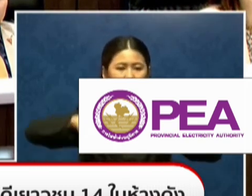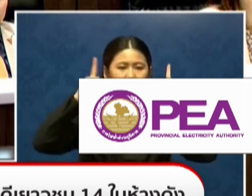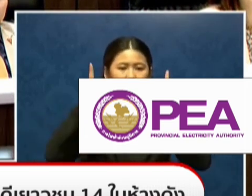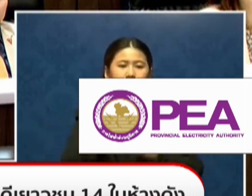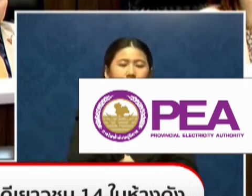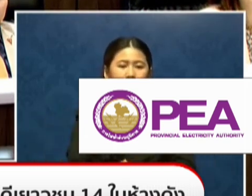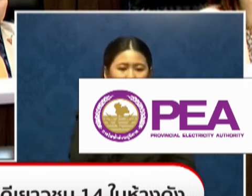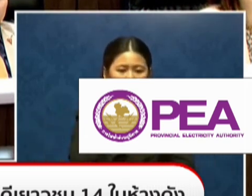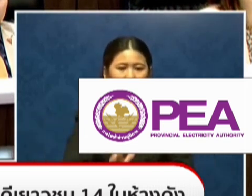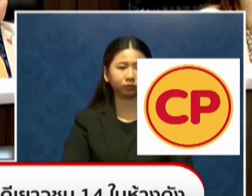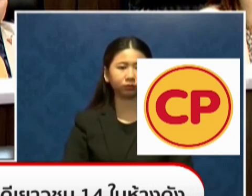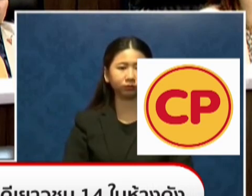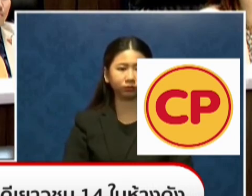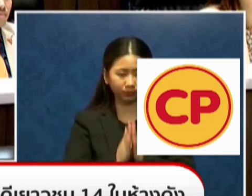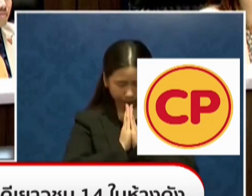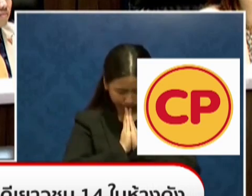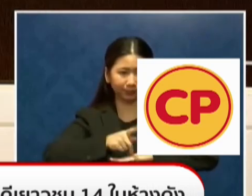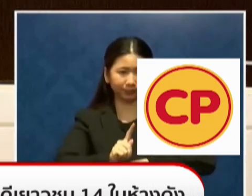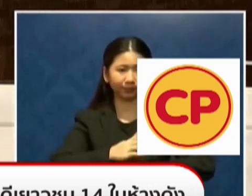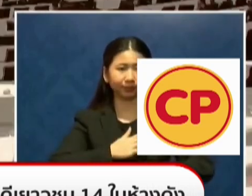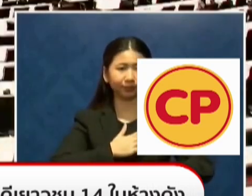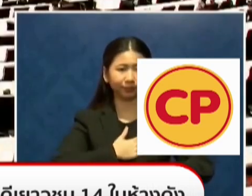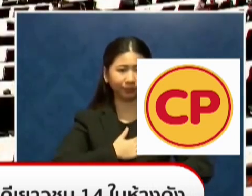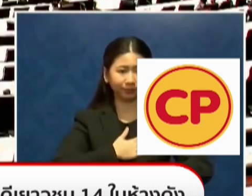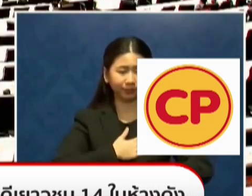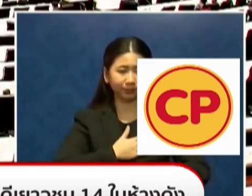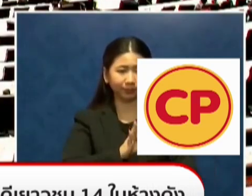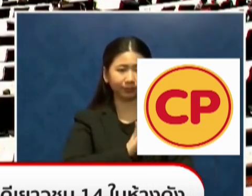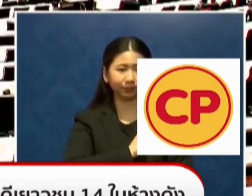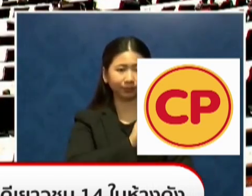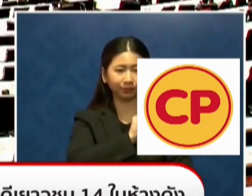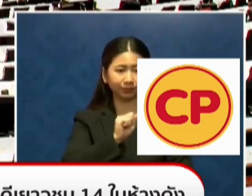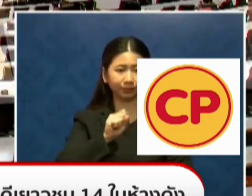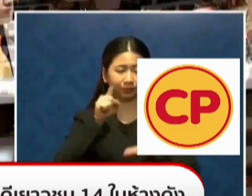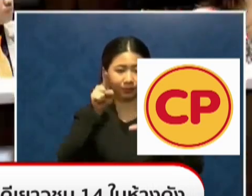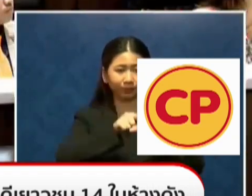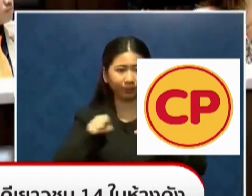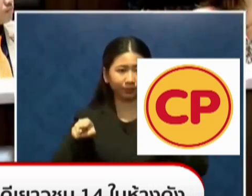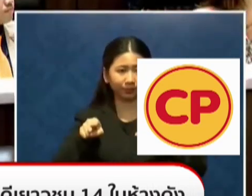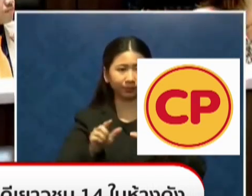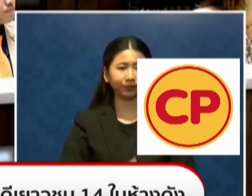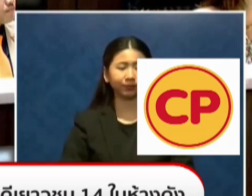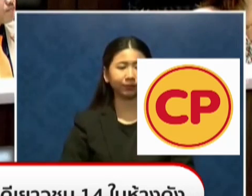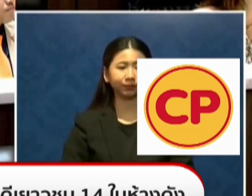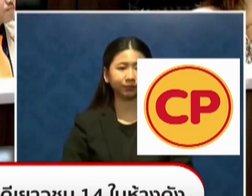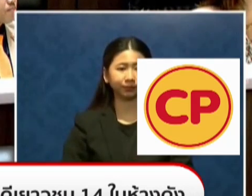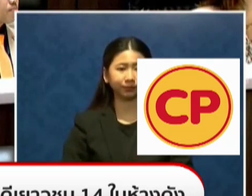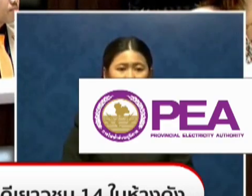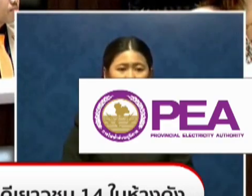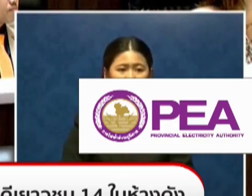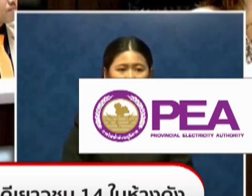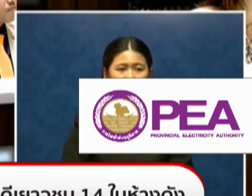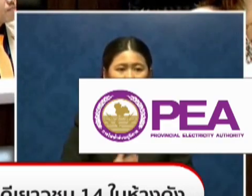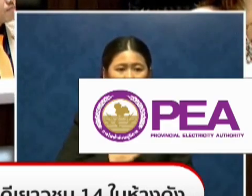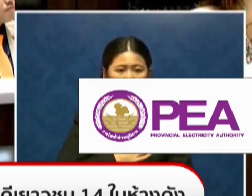มากยิ่งขึ้นข้อที่ 3บอกแบบนี้นะคะคุณผู้ชมบอกว่าข้อมูลผู้ก่อเหตุและการ